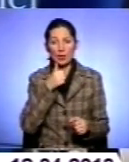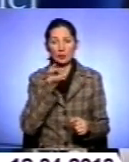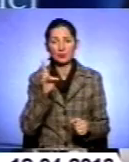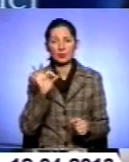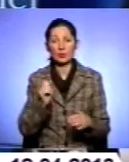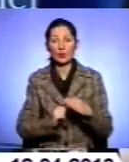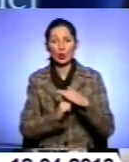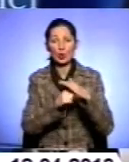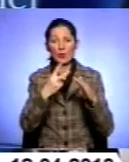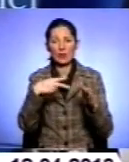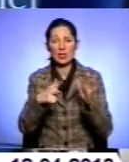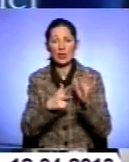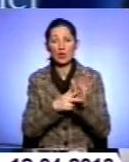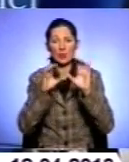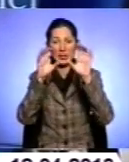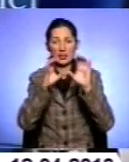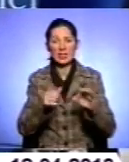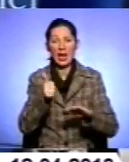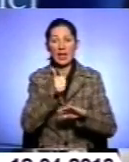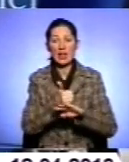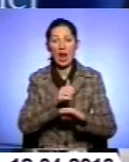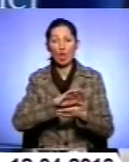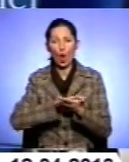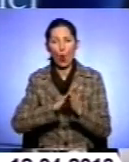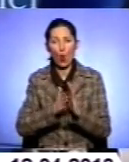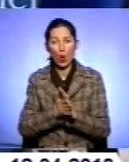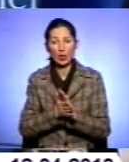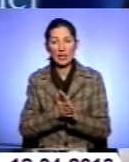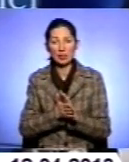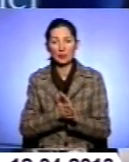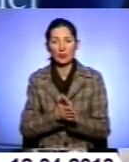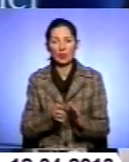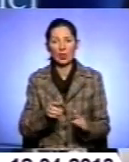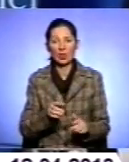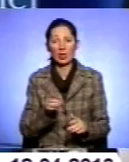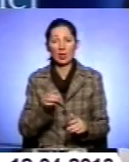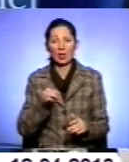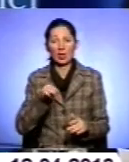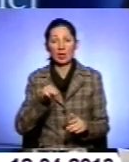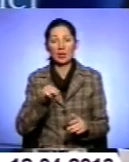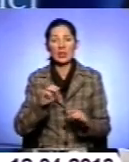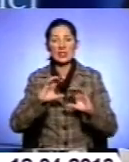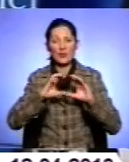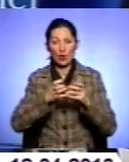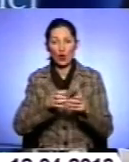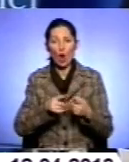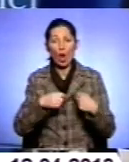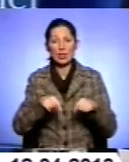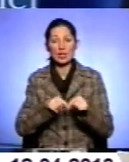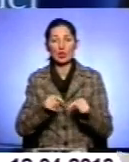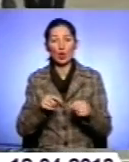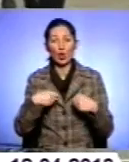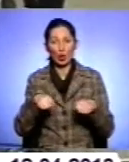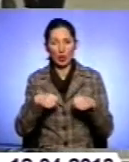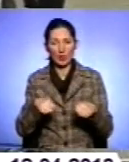основі 28 статті Генеральної угоди з тарифів Світової організації торгівлі з тарифів і